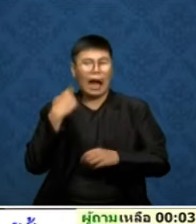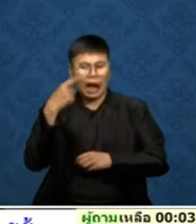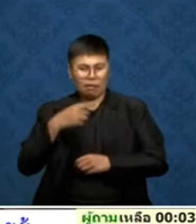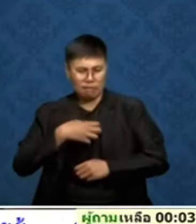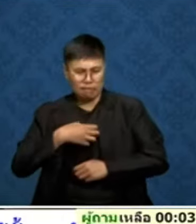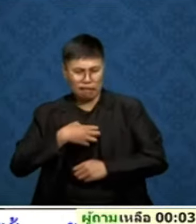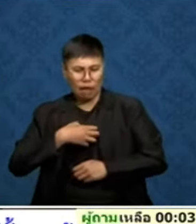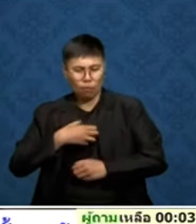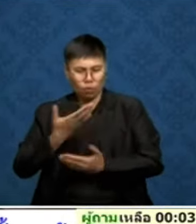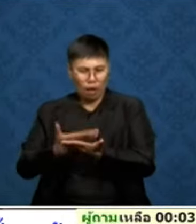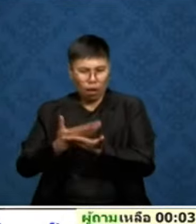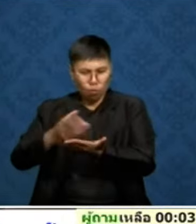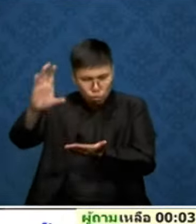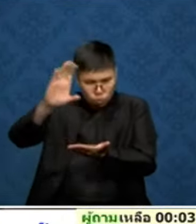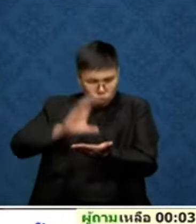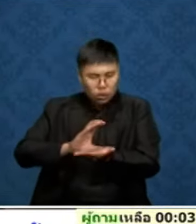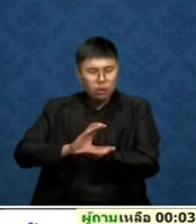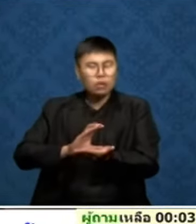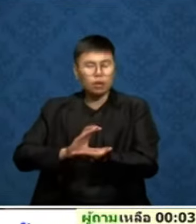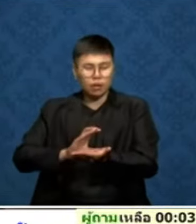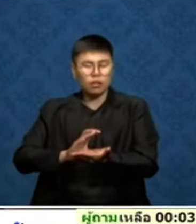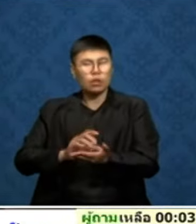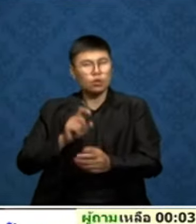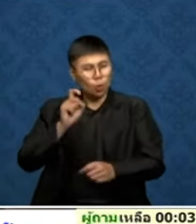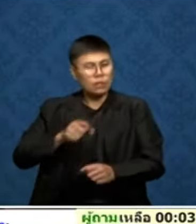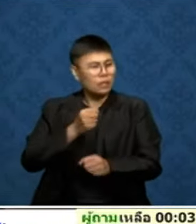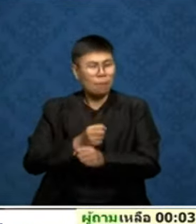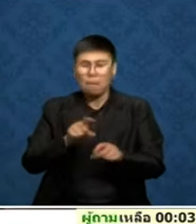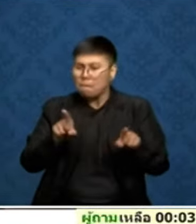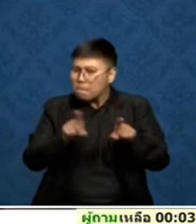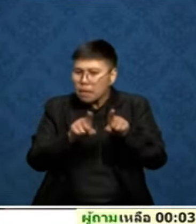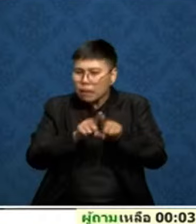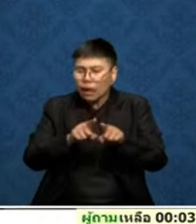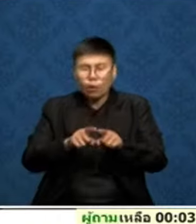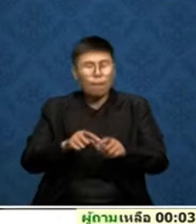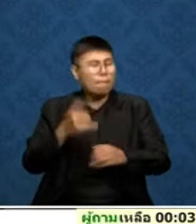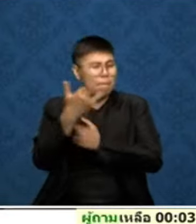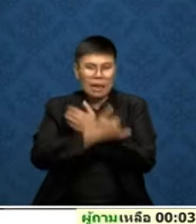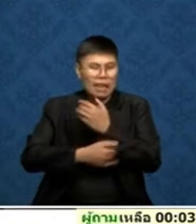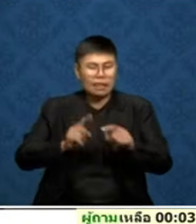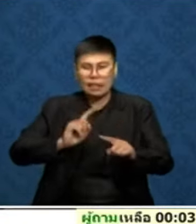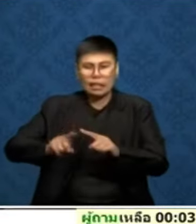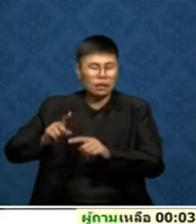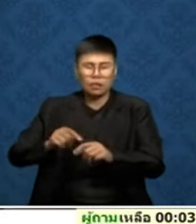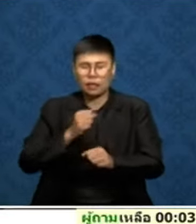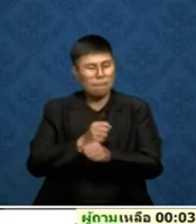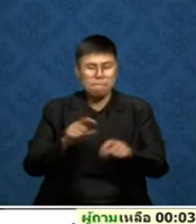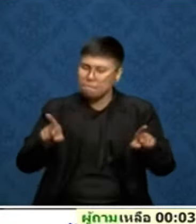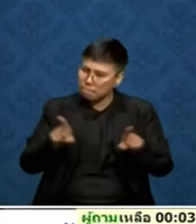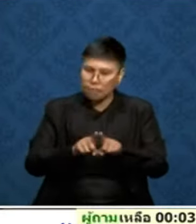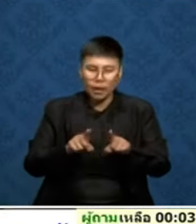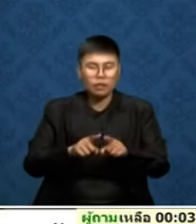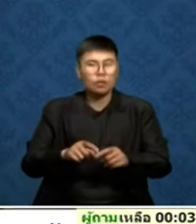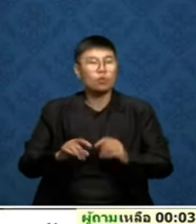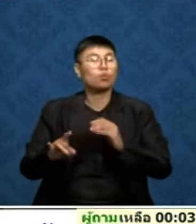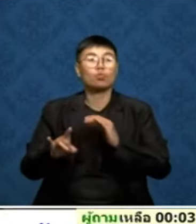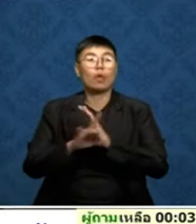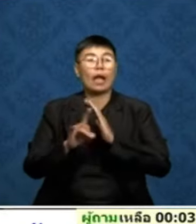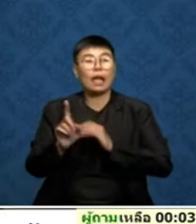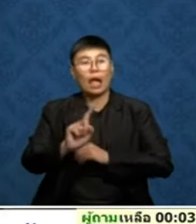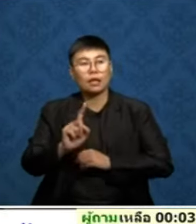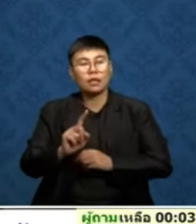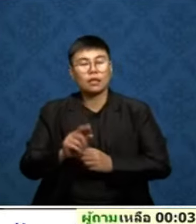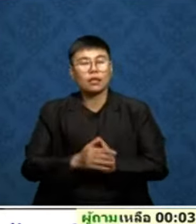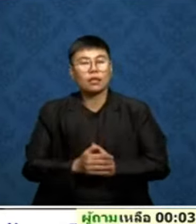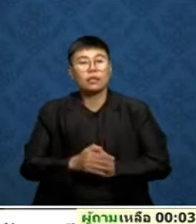ดให้มันเท่ากันกับทุกประเทศคู่ค้านะครับผมอยากได้คำตอบเรื่องมาตรการเหล่านี้มากๆเลยนะครับและสุดท้ายครับท่านประธานครับถ้